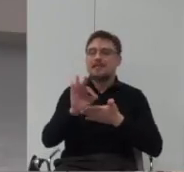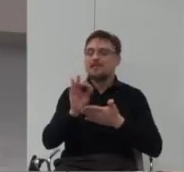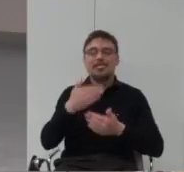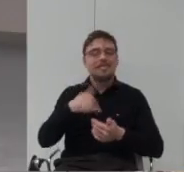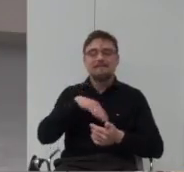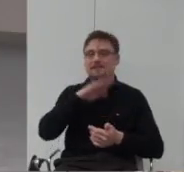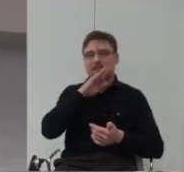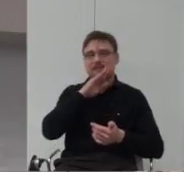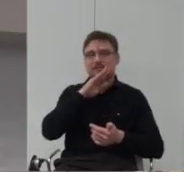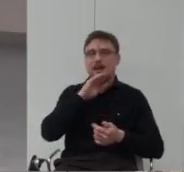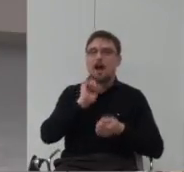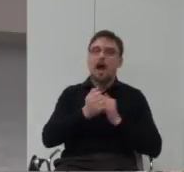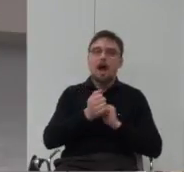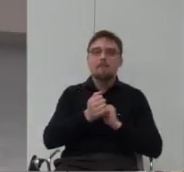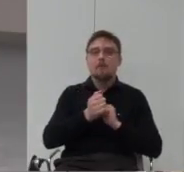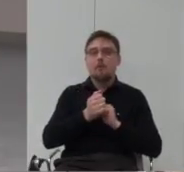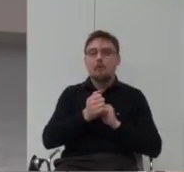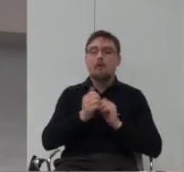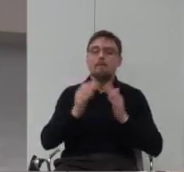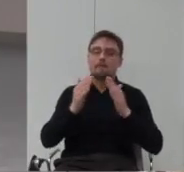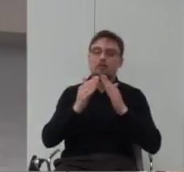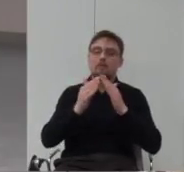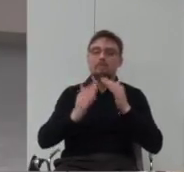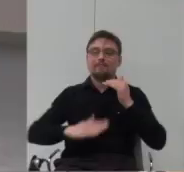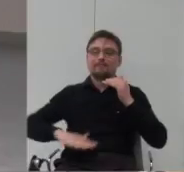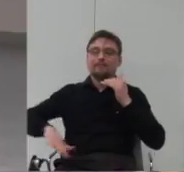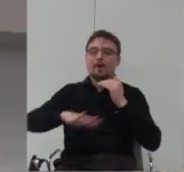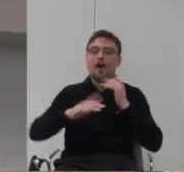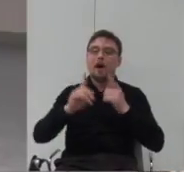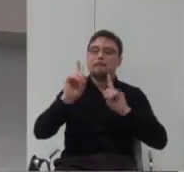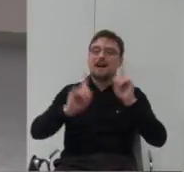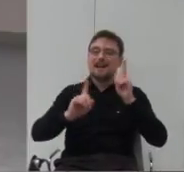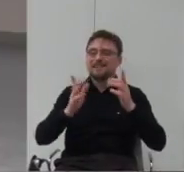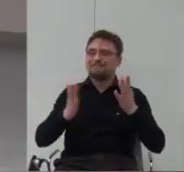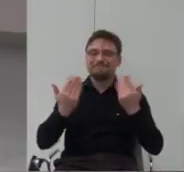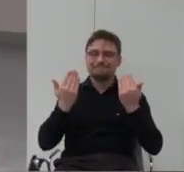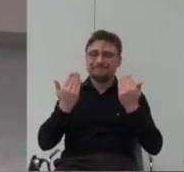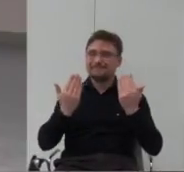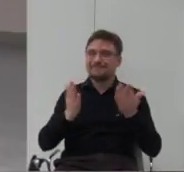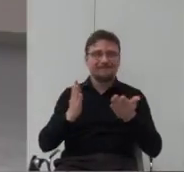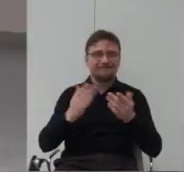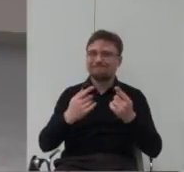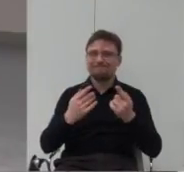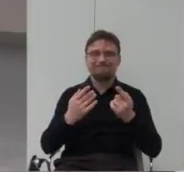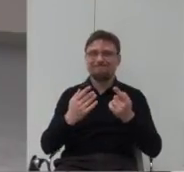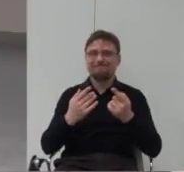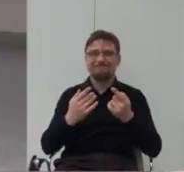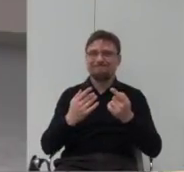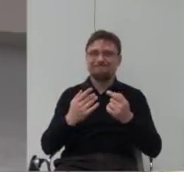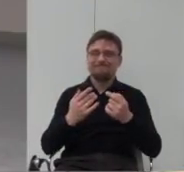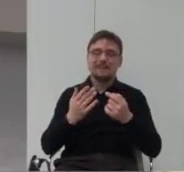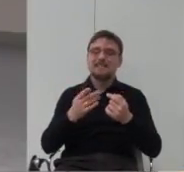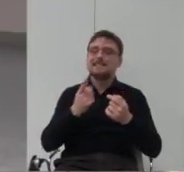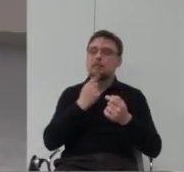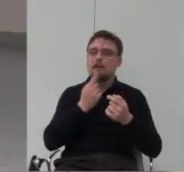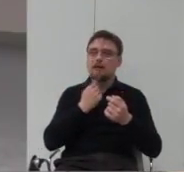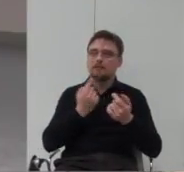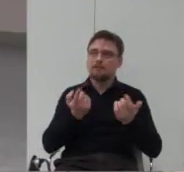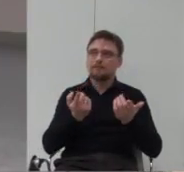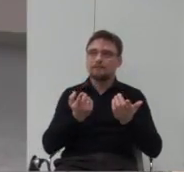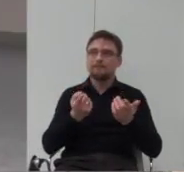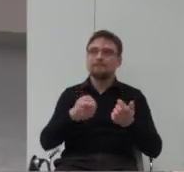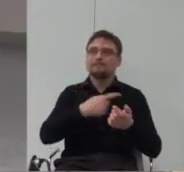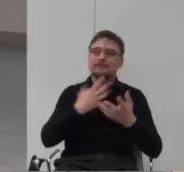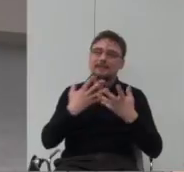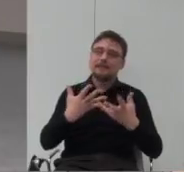domy bardziej czy mniej, że tak powiem, modne architektonicznie, czy nie wystarcza mieć rodzaj parku, po którym można spacerować,